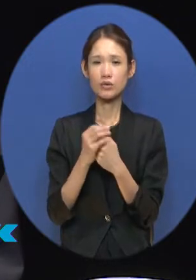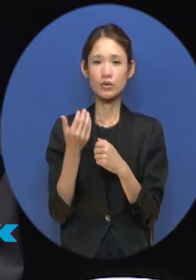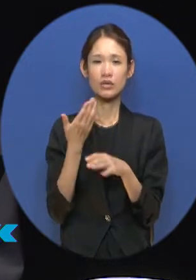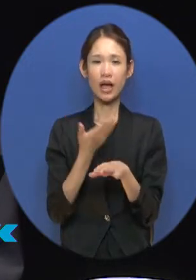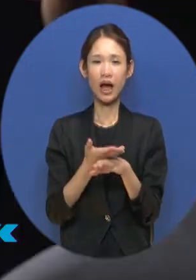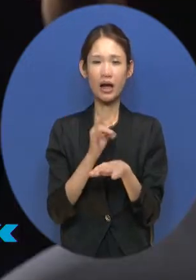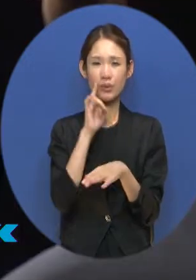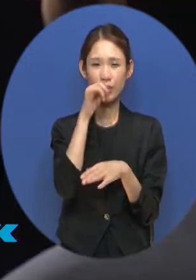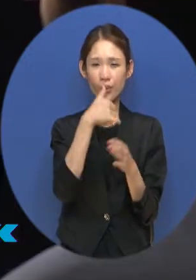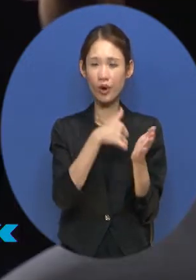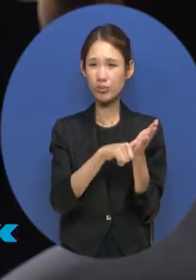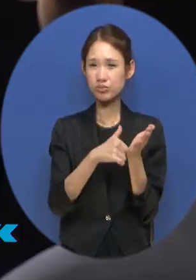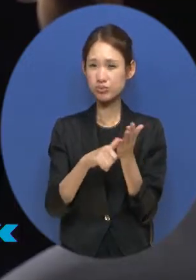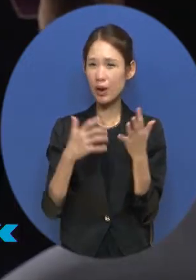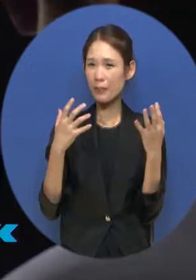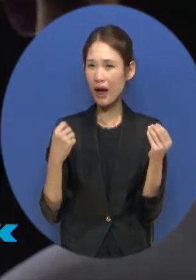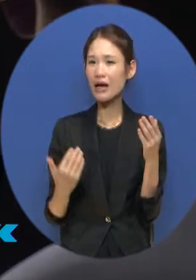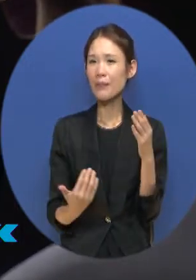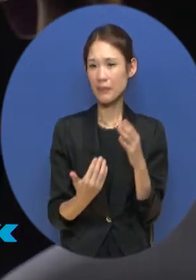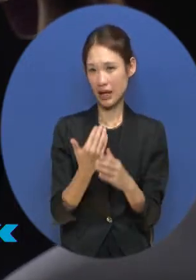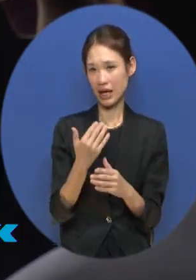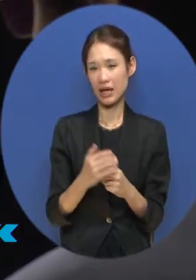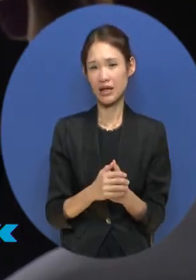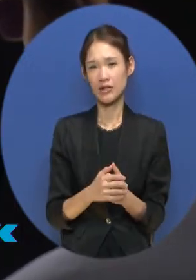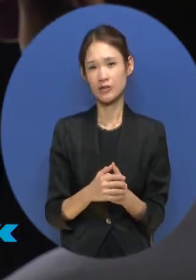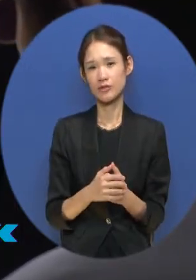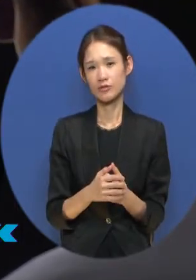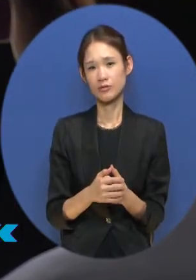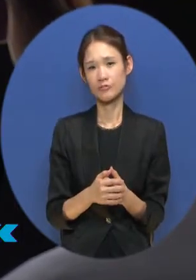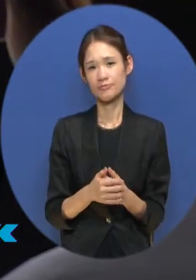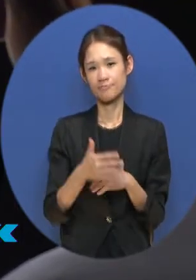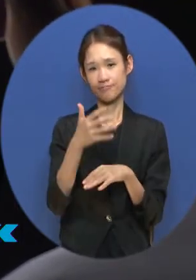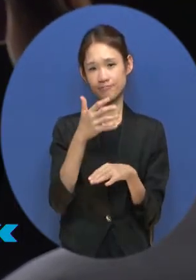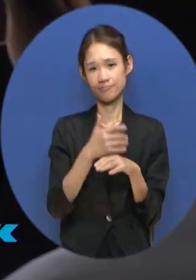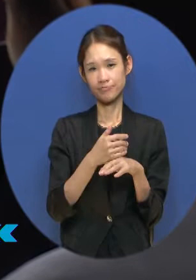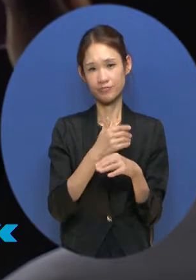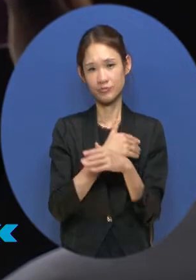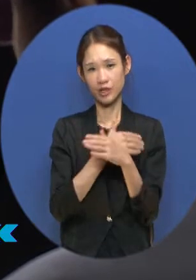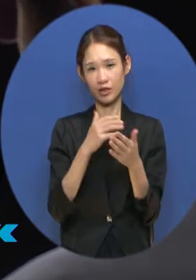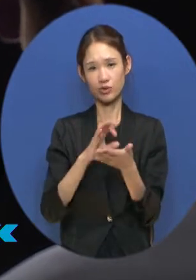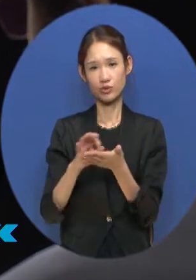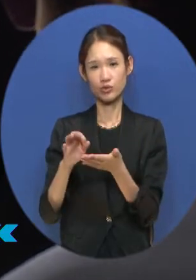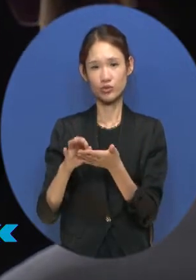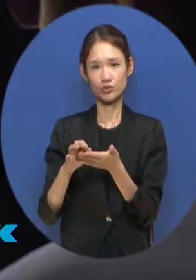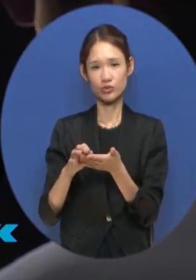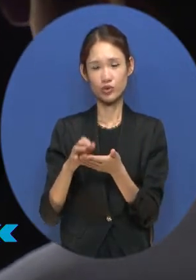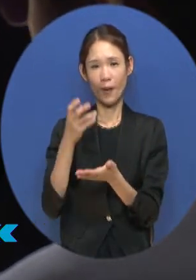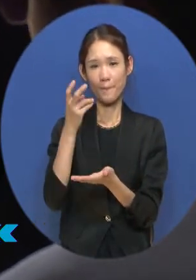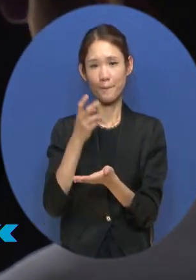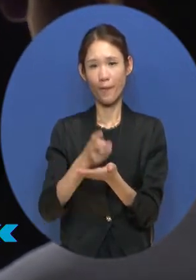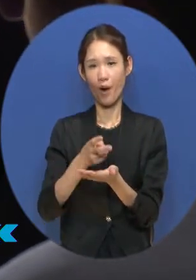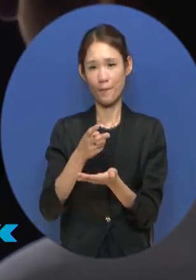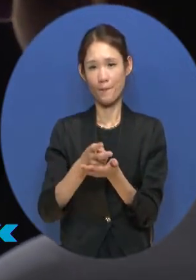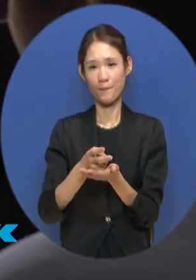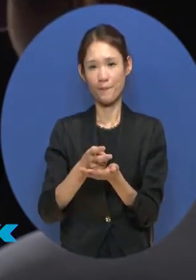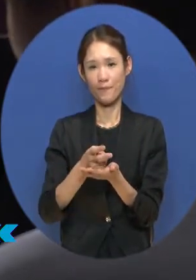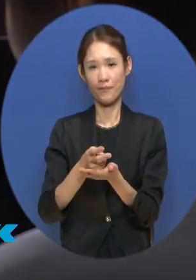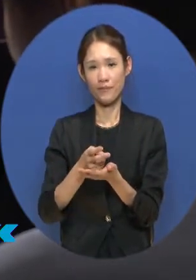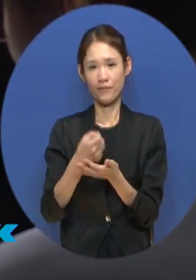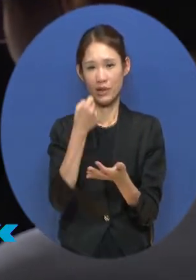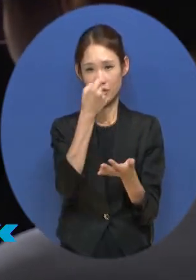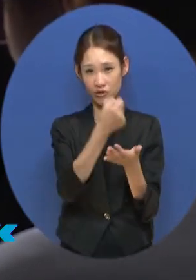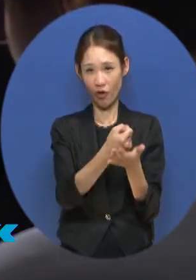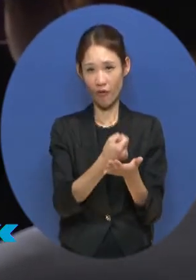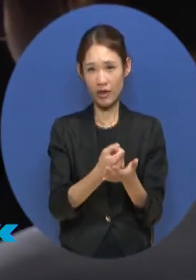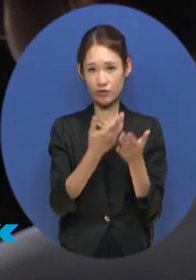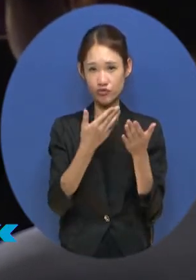다양한 오염물질들이 발생을 하고 있는데요. 그 다중이용 실내 공간법에서 공기질법에서 지정하고 있는